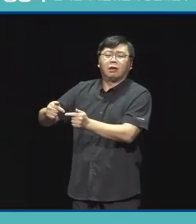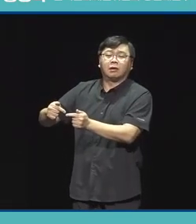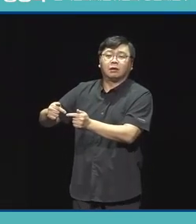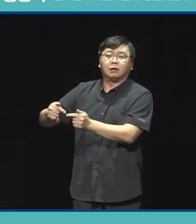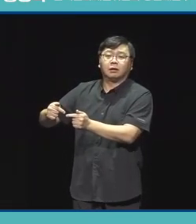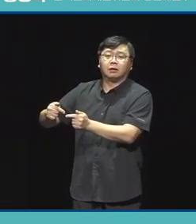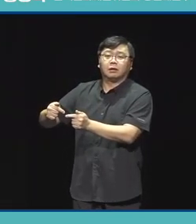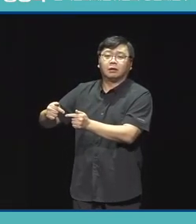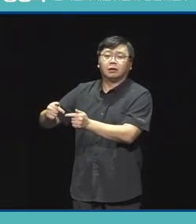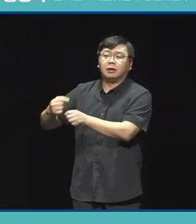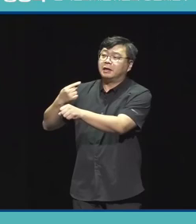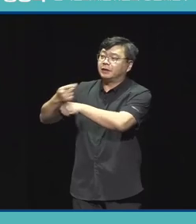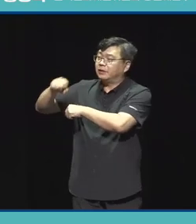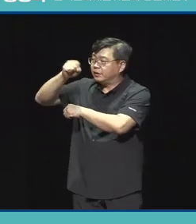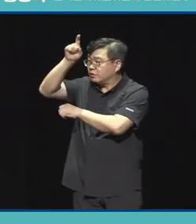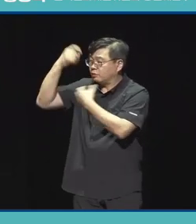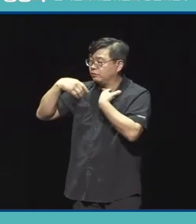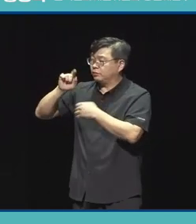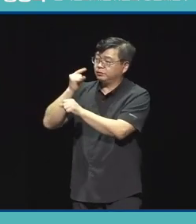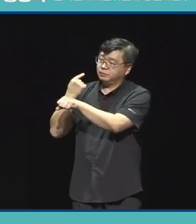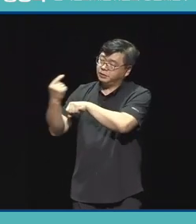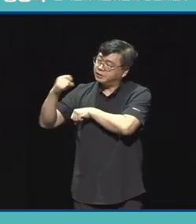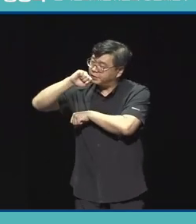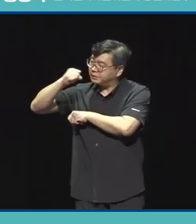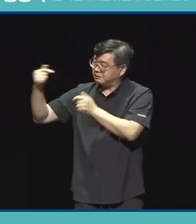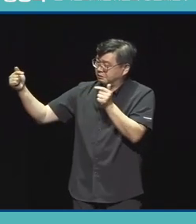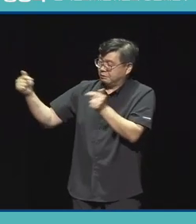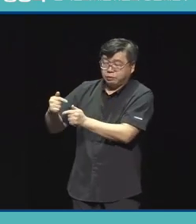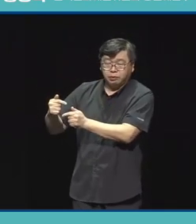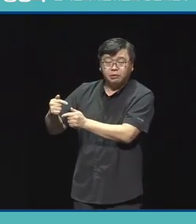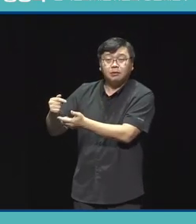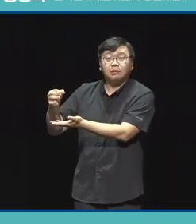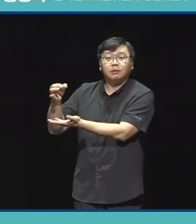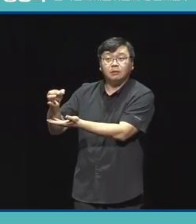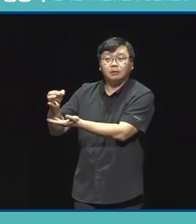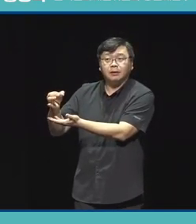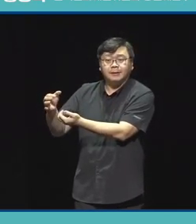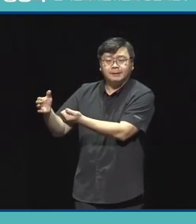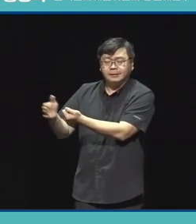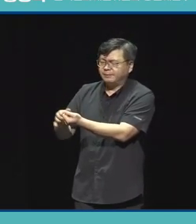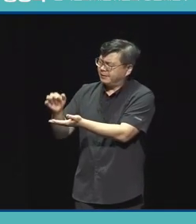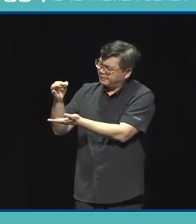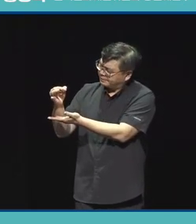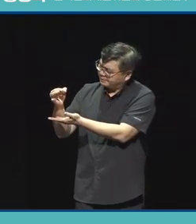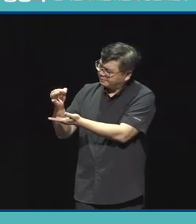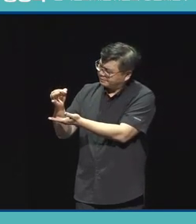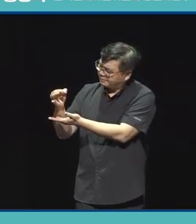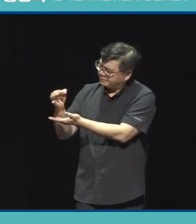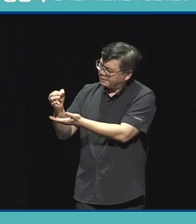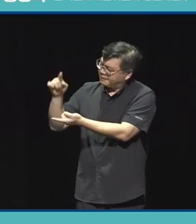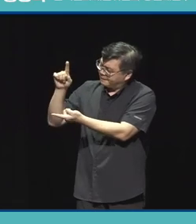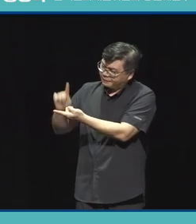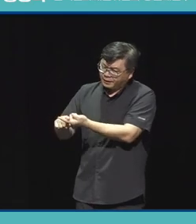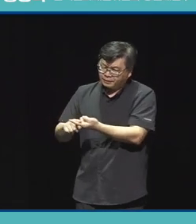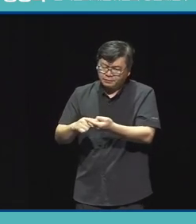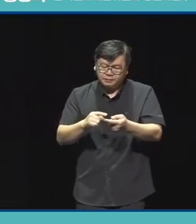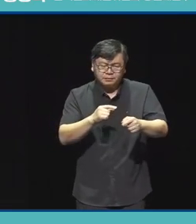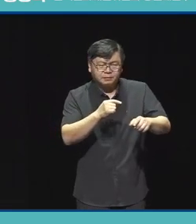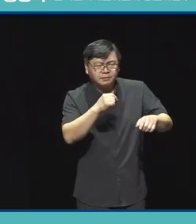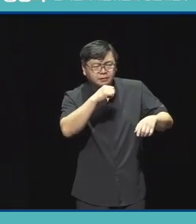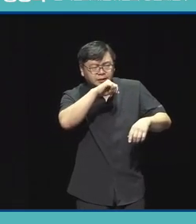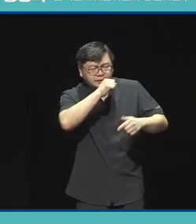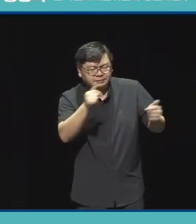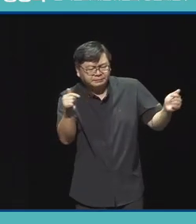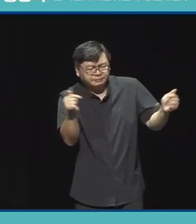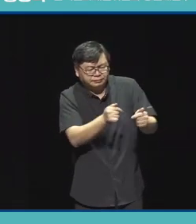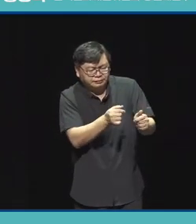상황이어서 지금 현재 축소된 사업들로 사업을 개편할 것인가 아니면 좀 더 다양한 방법들을 통해서